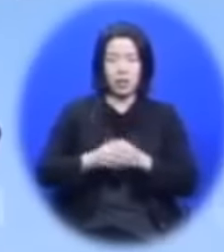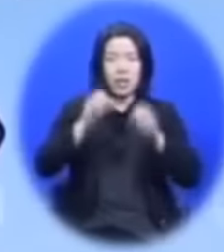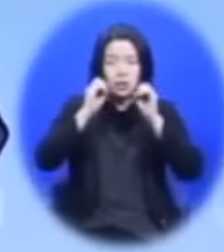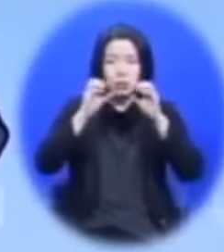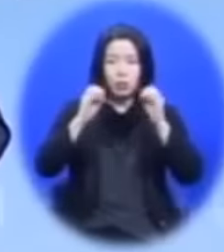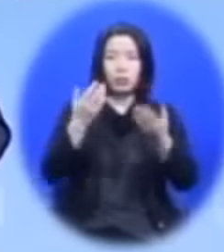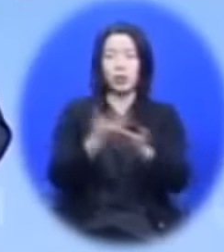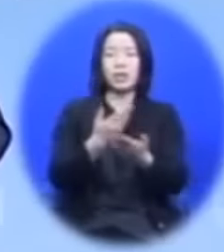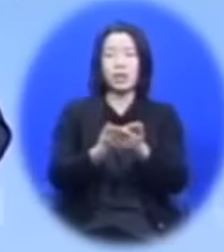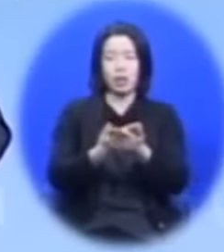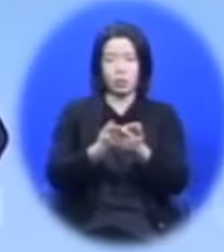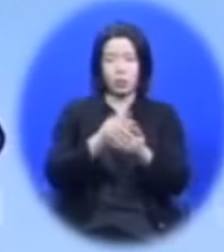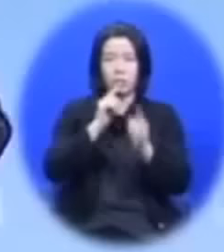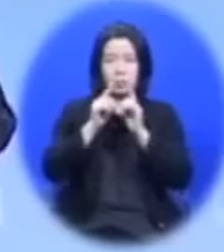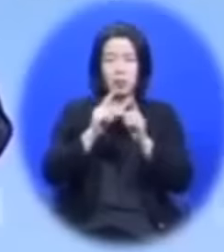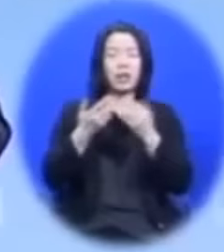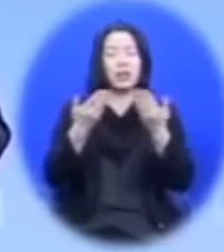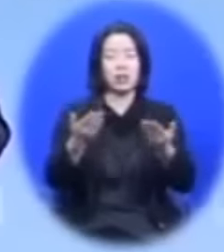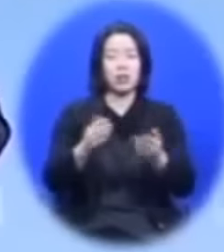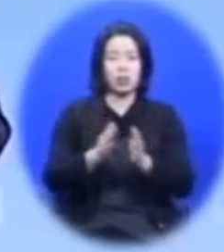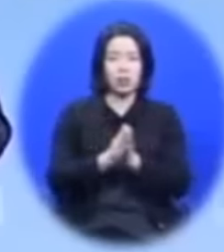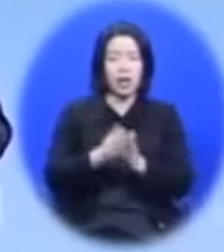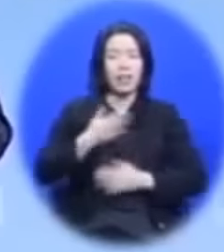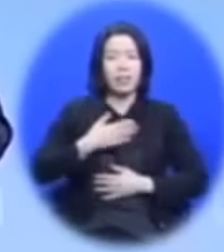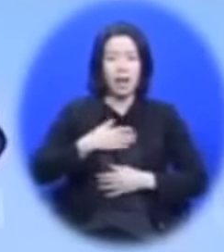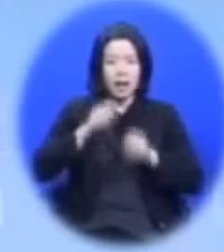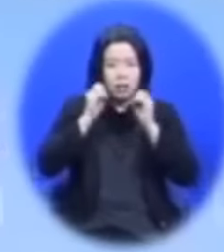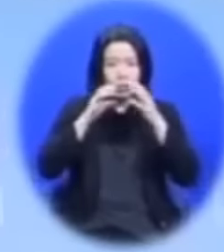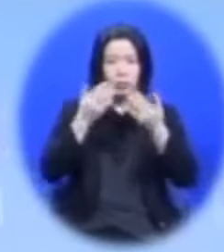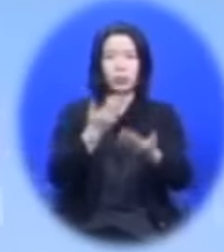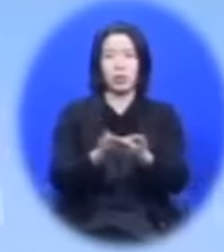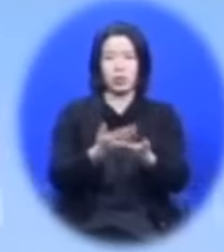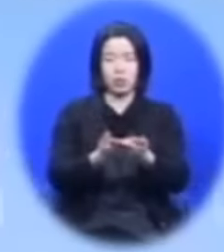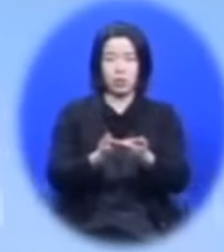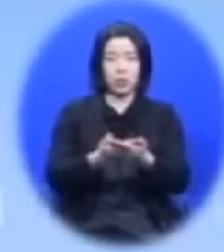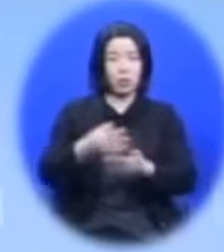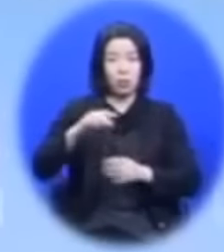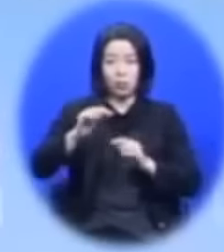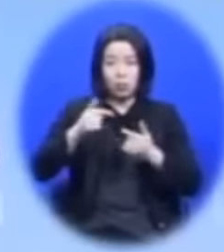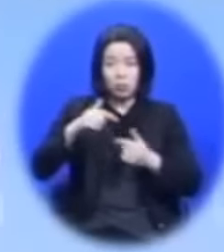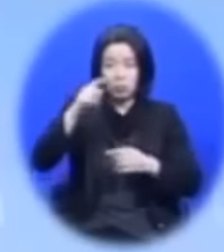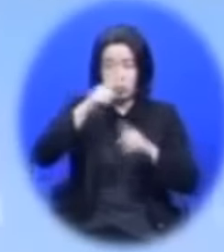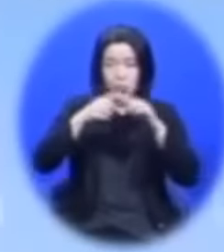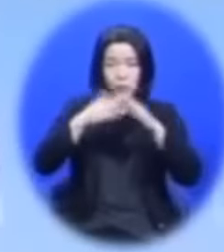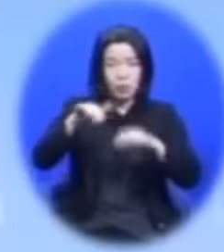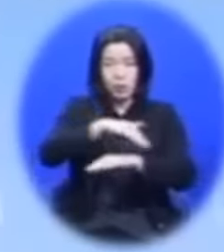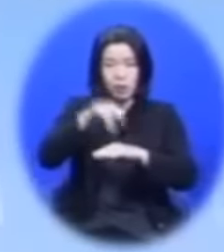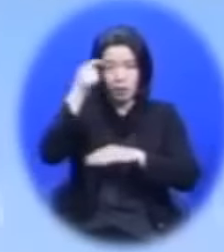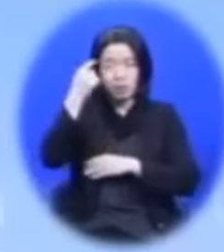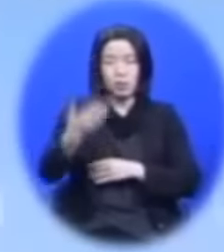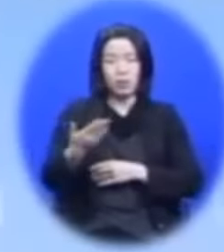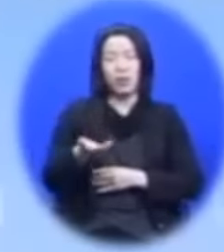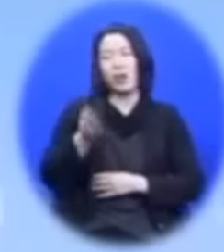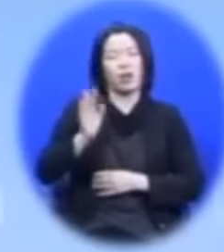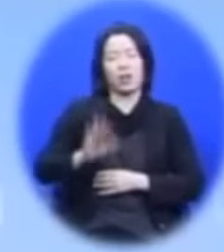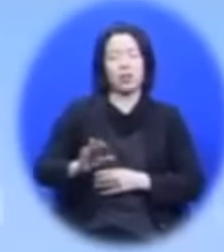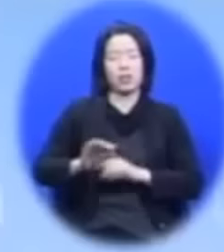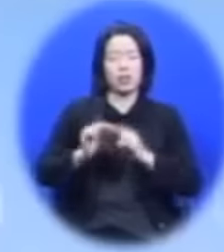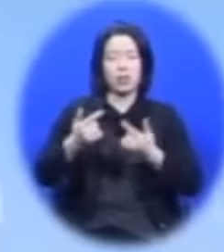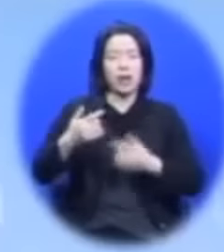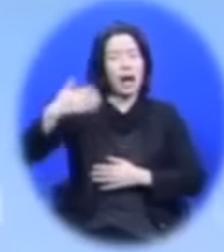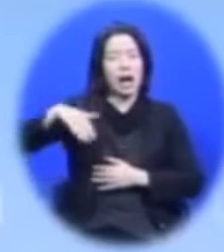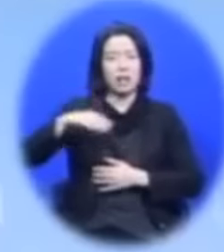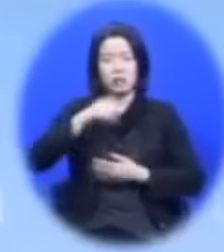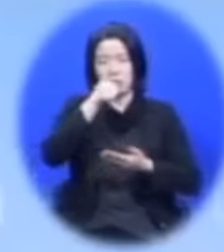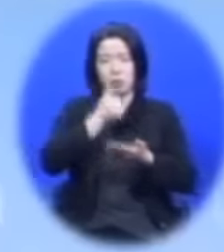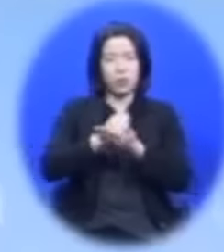전도해달라고 하셔야 된다는 거예요. 나 전도 좀 해줘요. 아니, 교회 다니시잖아요. 그런데 제가 아직도 죄가 해결이 안 되고